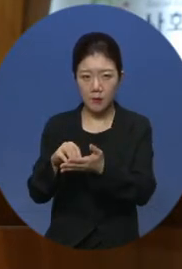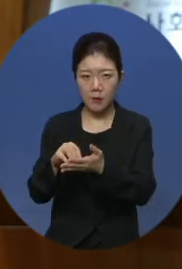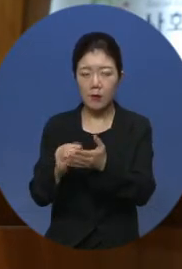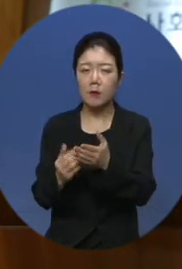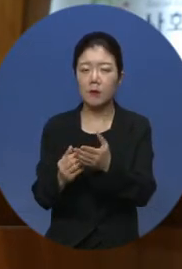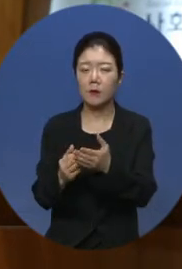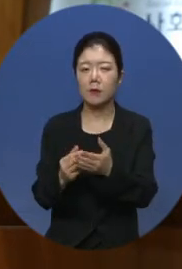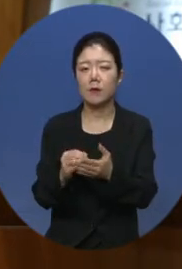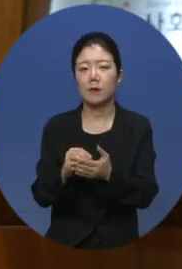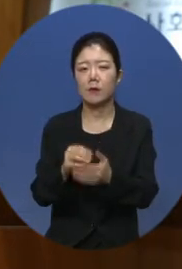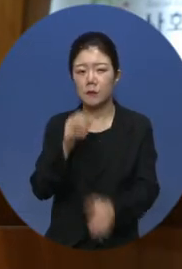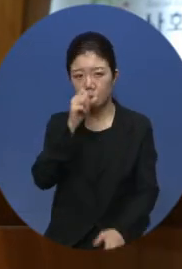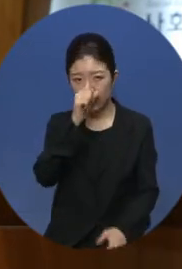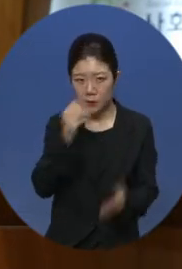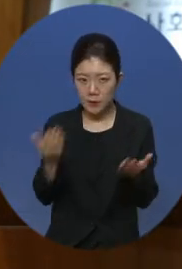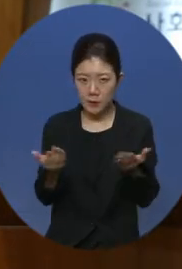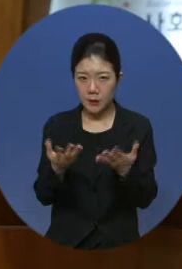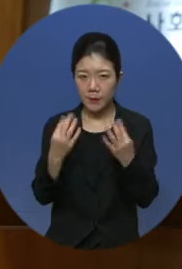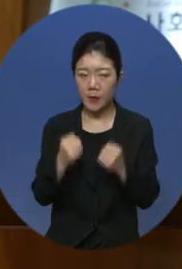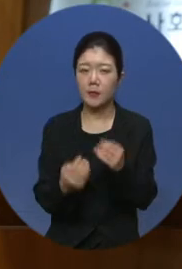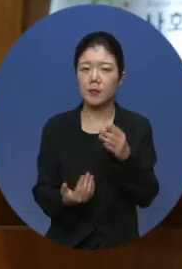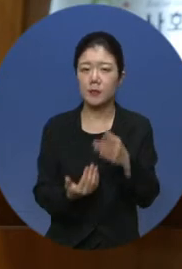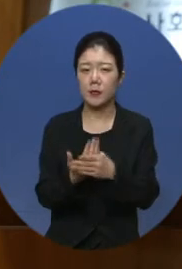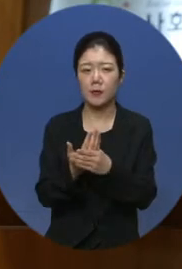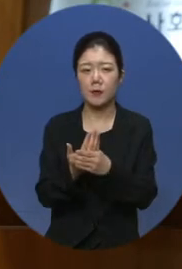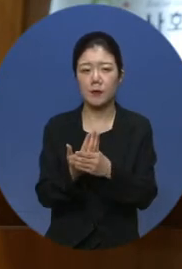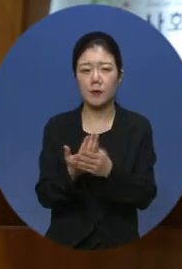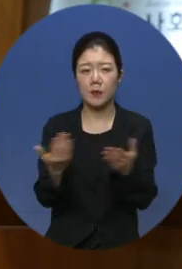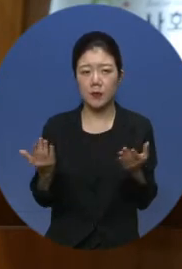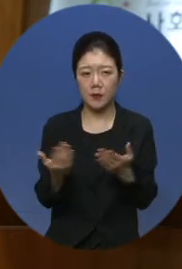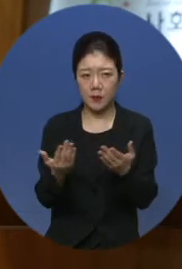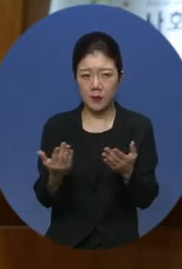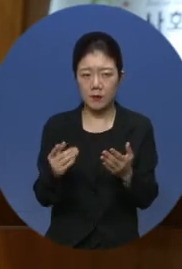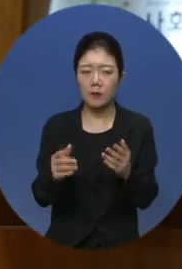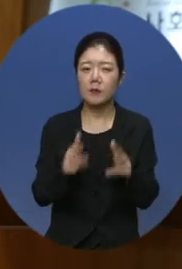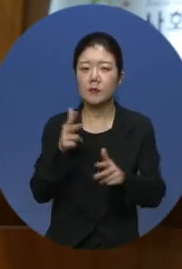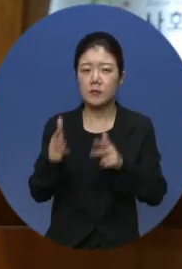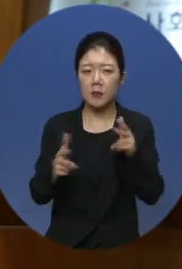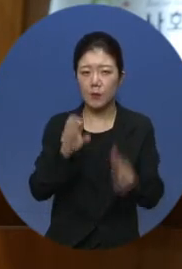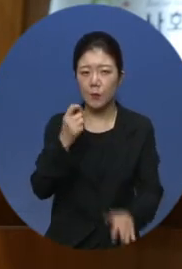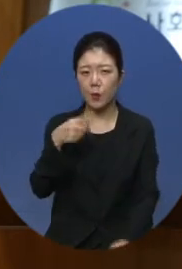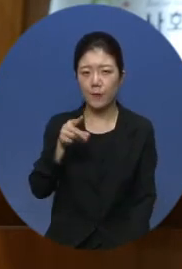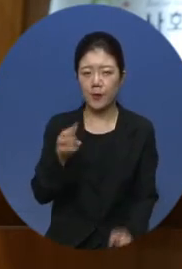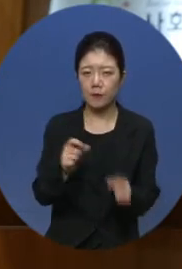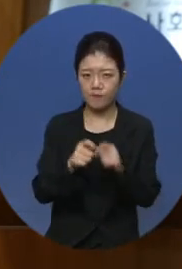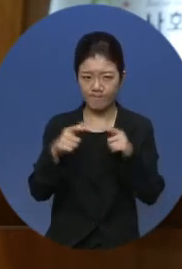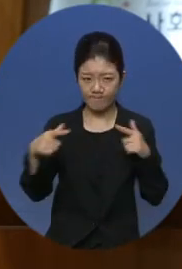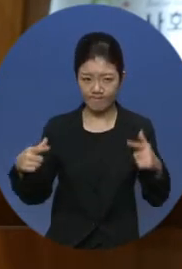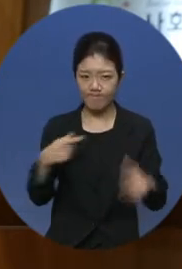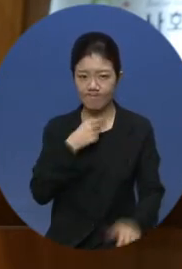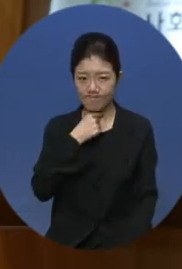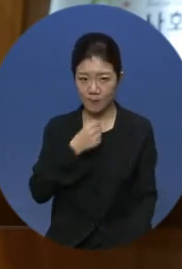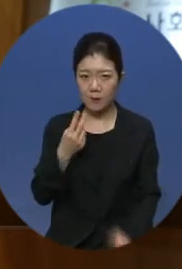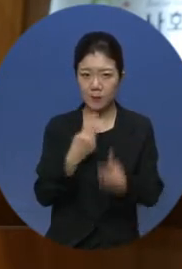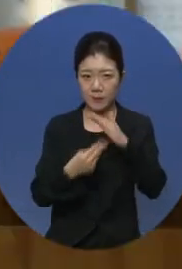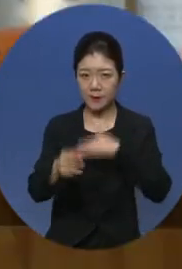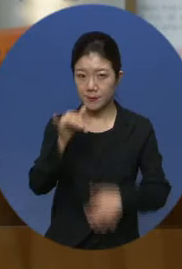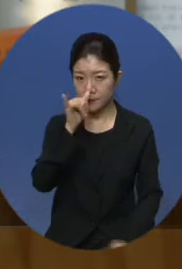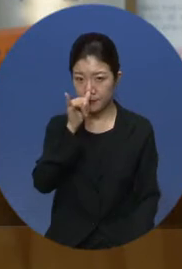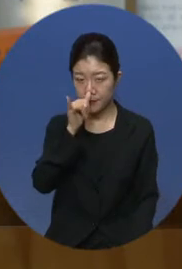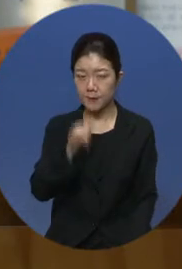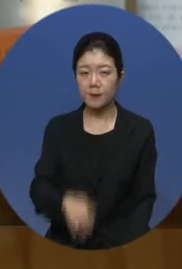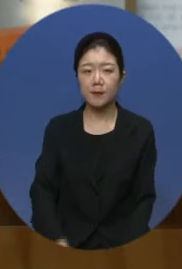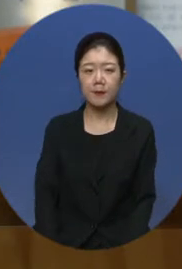있도록 좋은 직장들이 많이 생겨나는 일에 그런 사업 모델들을 좀 확산하고 싶은 그런 비전들이 있습니다.